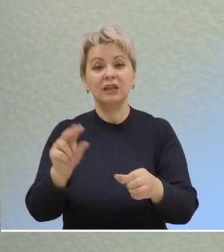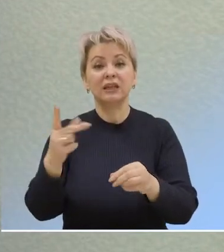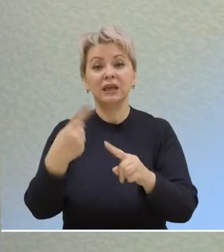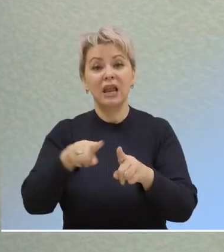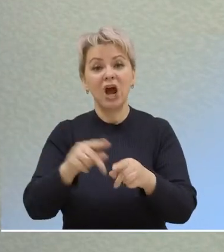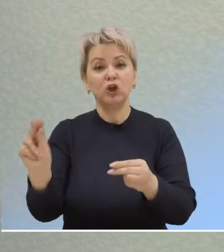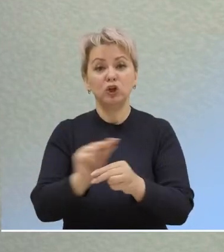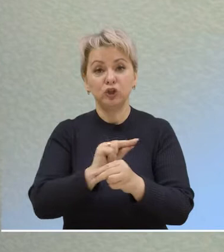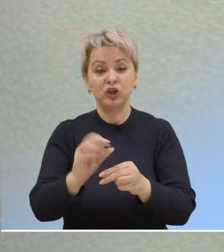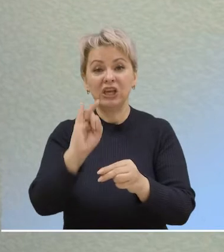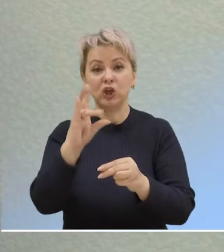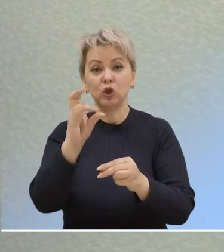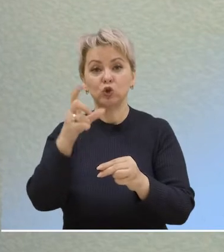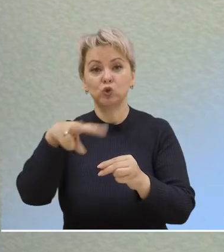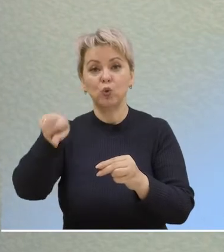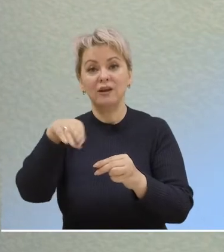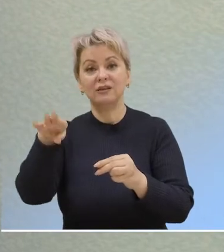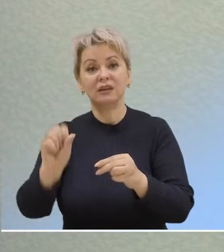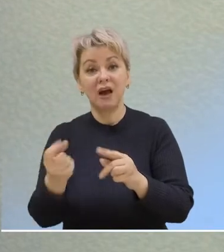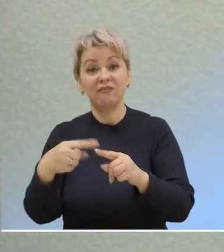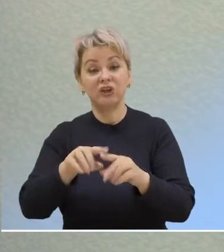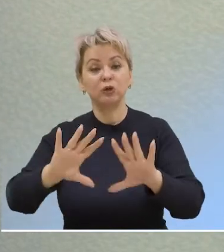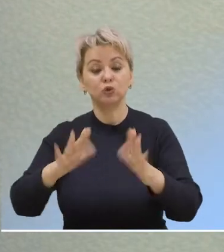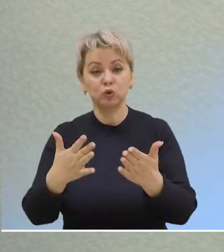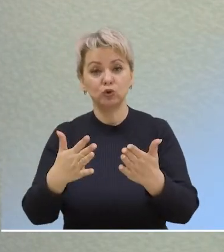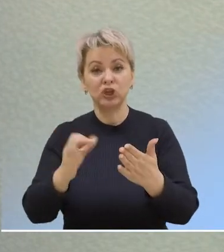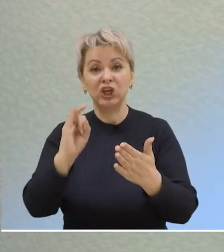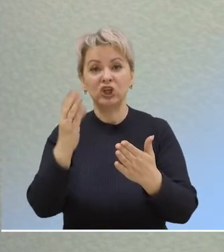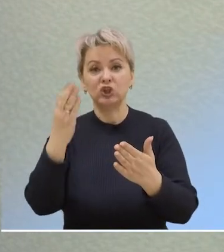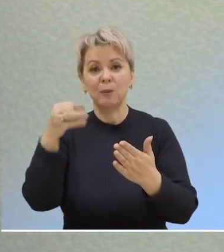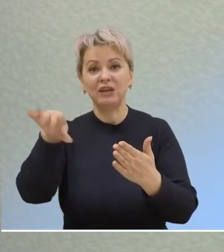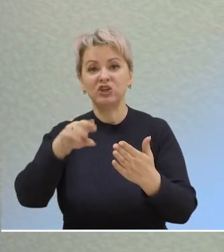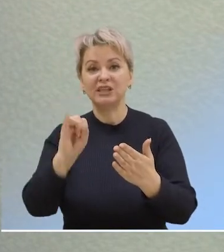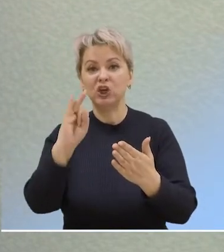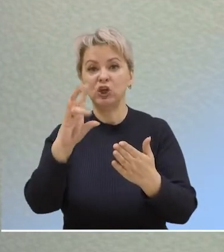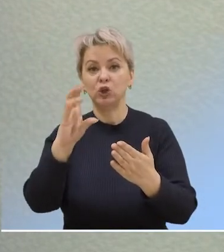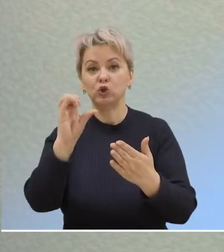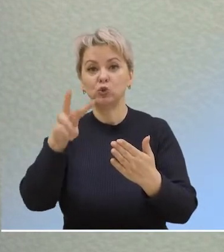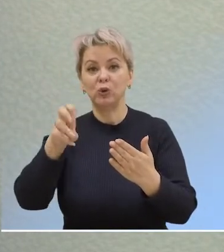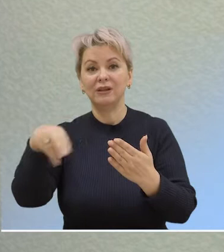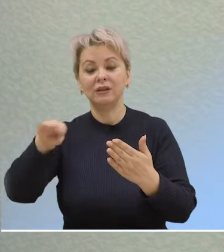лечения инсульта любого типа, в данном случае ишемического инсульта,